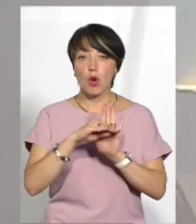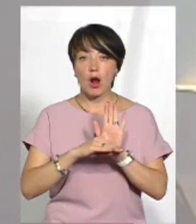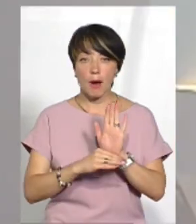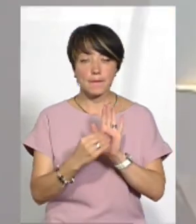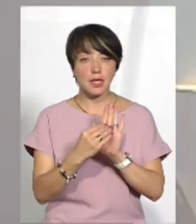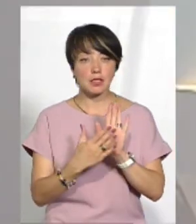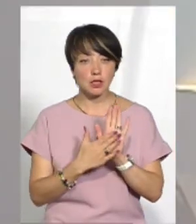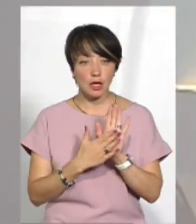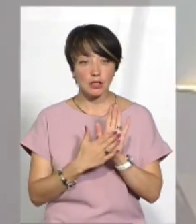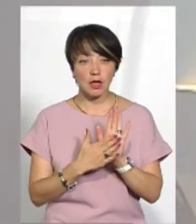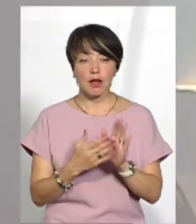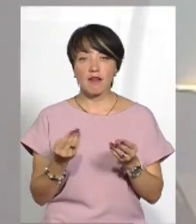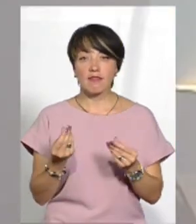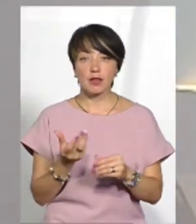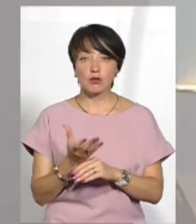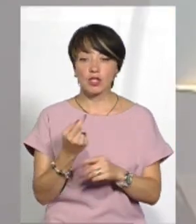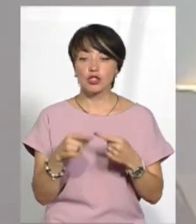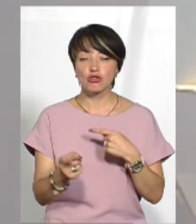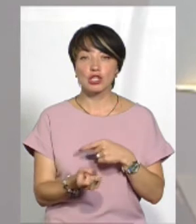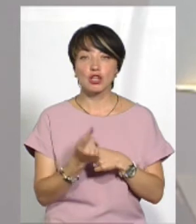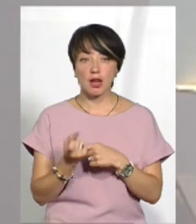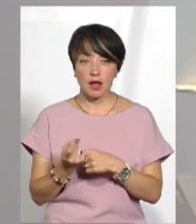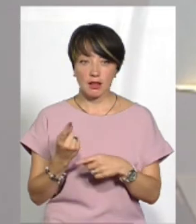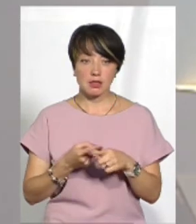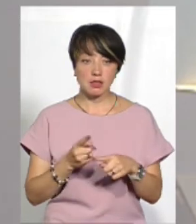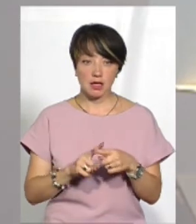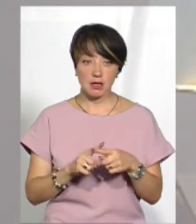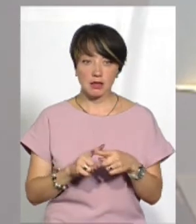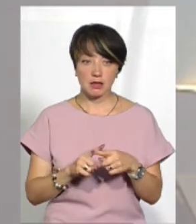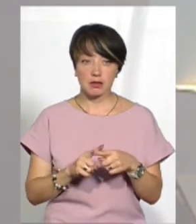зазначено фінансування з інших джерел. Це